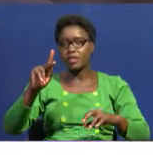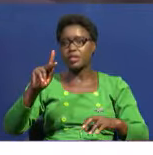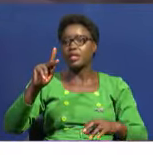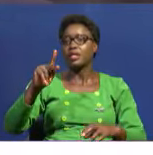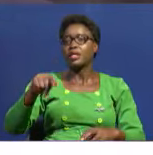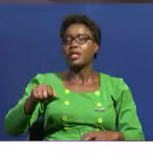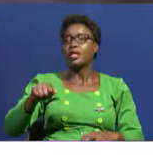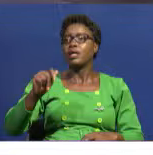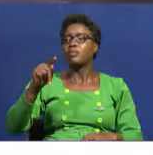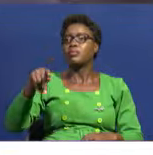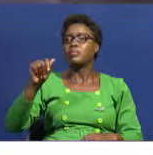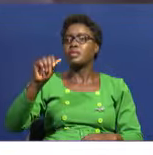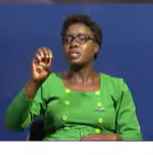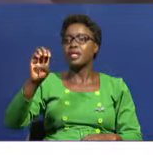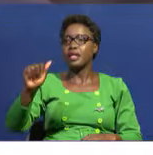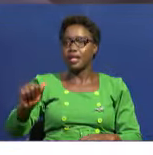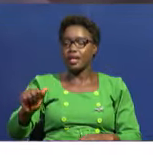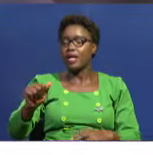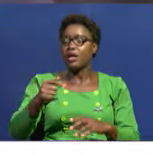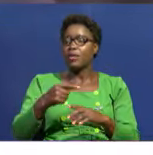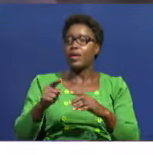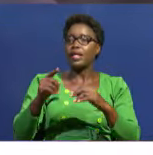while